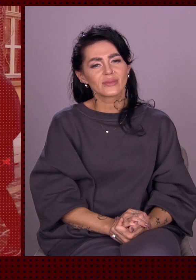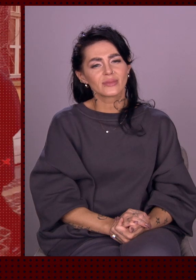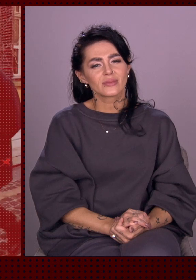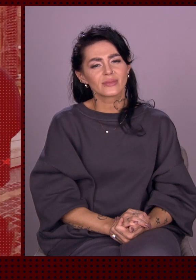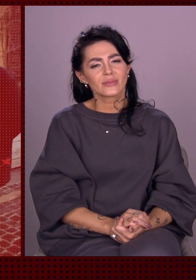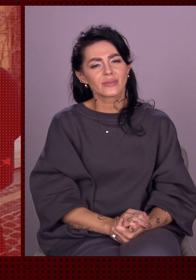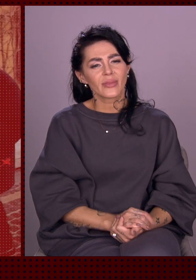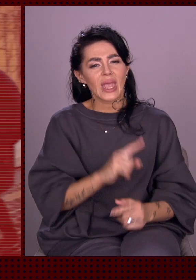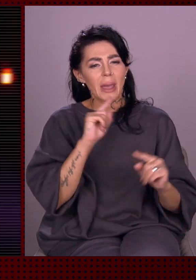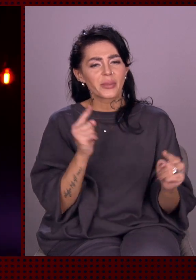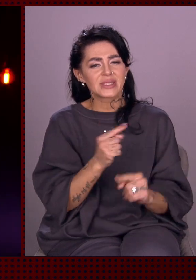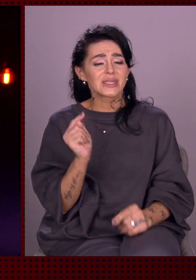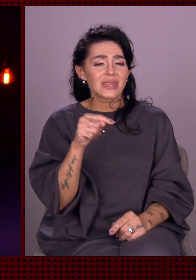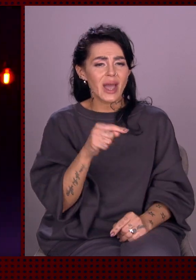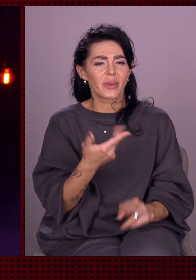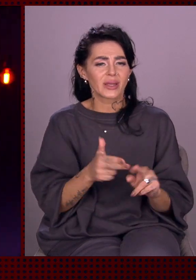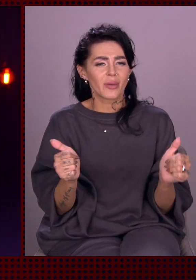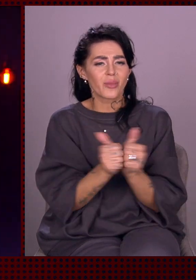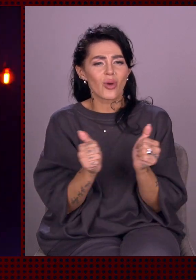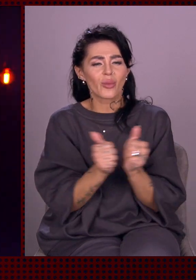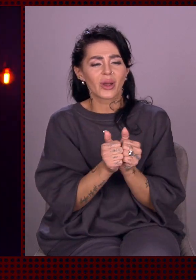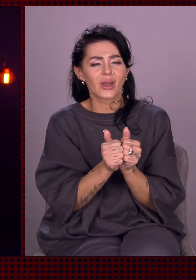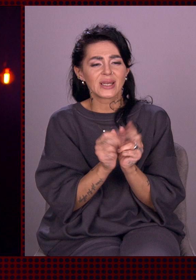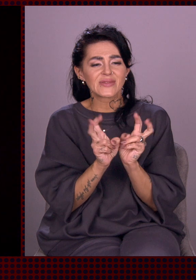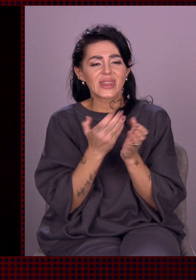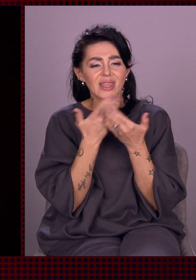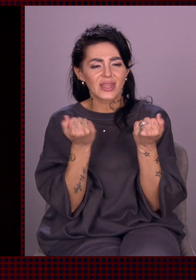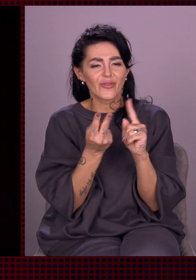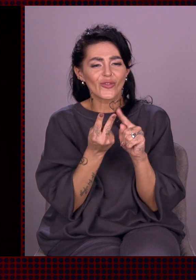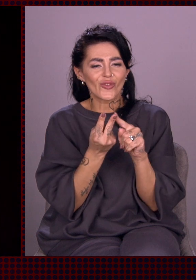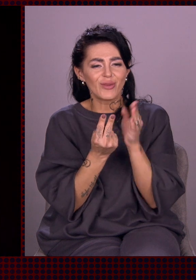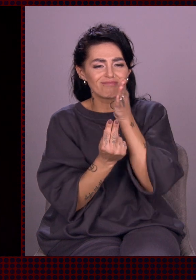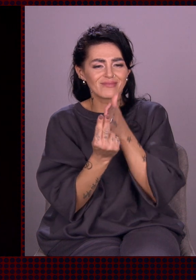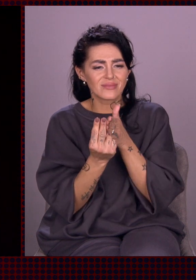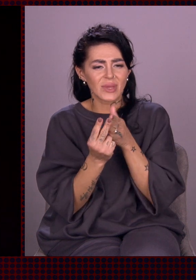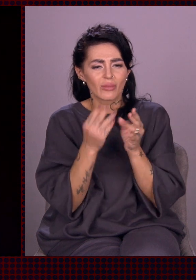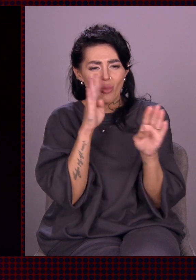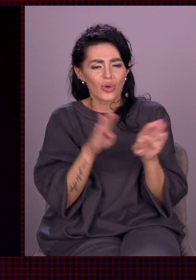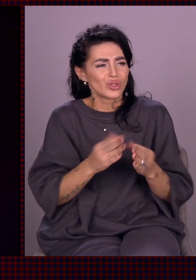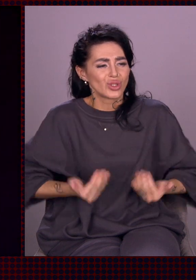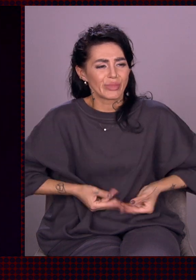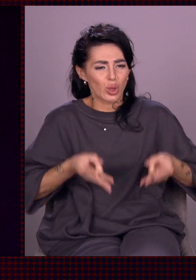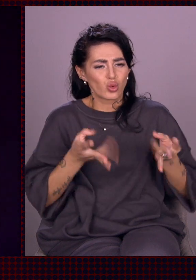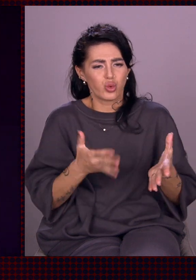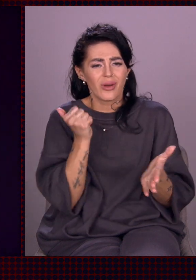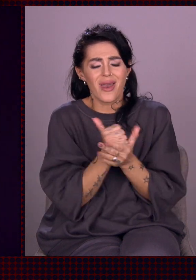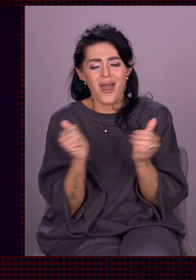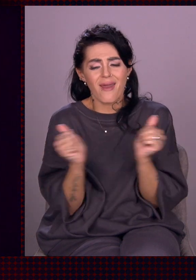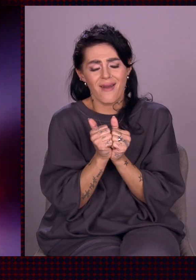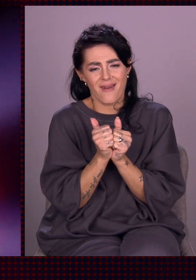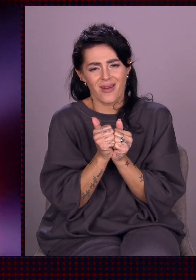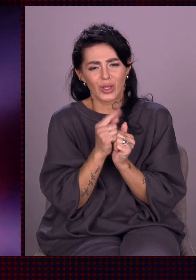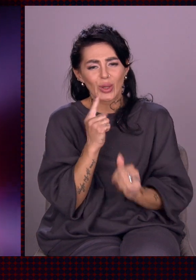Пісня там, де, що коли поруч з тобою немає твоєї другої половинки, тобі не потрібно життя, тобі потрібно відчувати